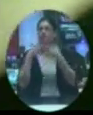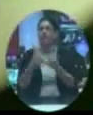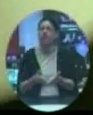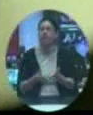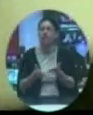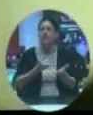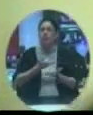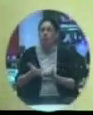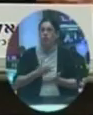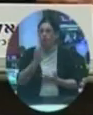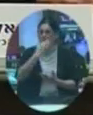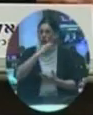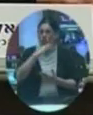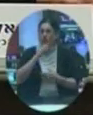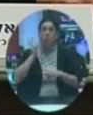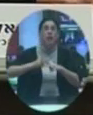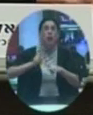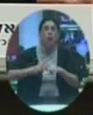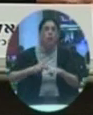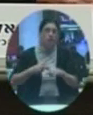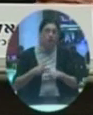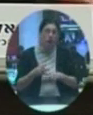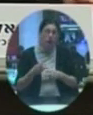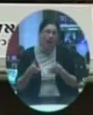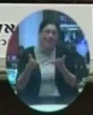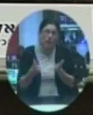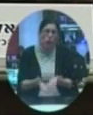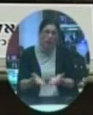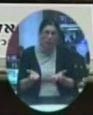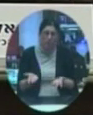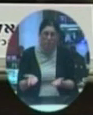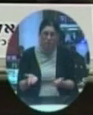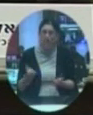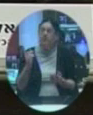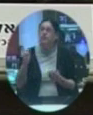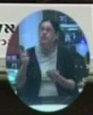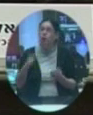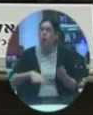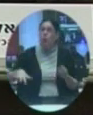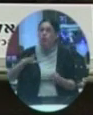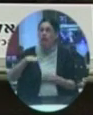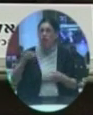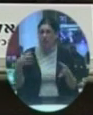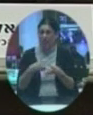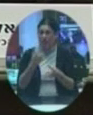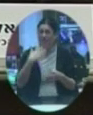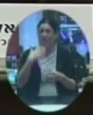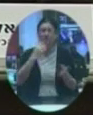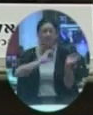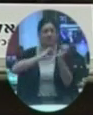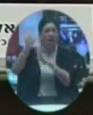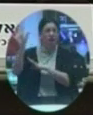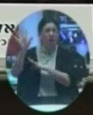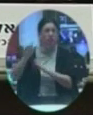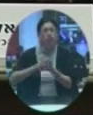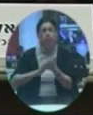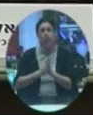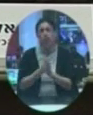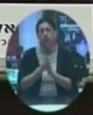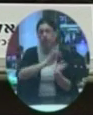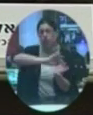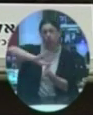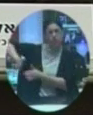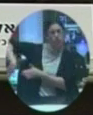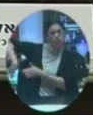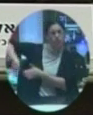יותר לחולים הסיעודיים. זה אוכלוסייה שהחברה הישראלית, זה ציבור שהחברה הישראלית פשוט זרקה אותו לשוליים. הוא לא במרכז,